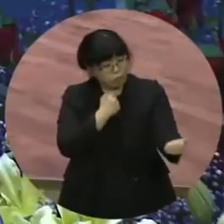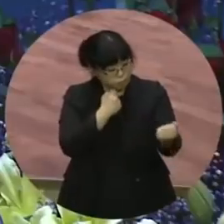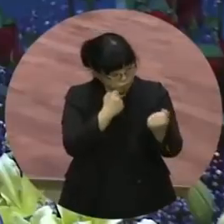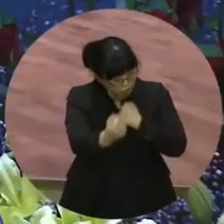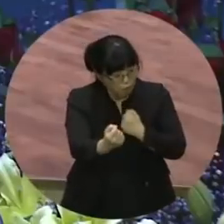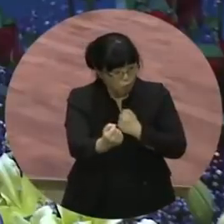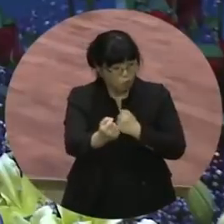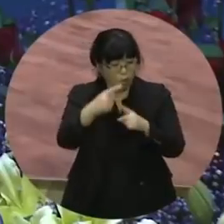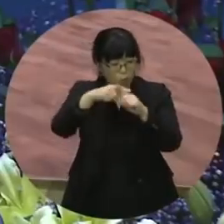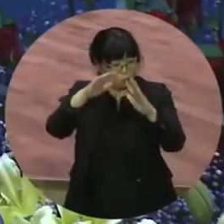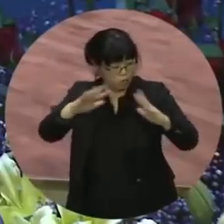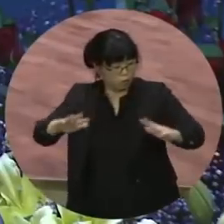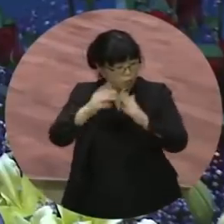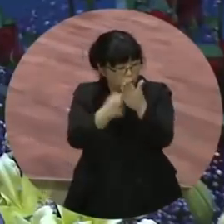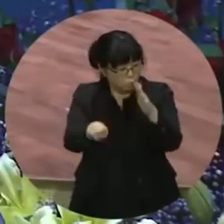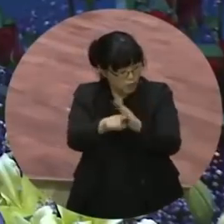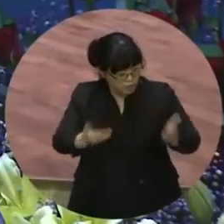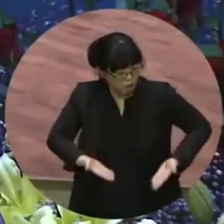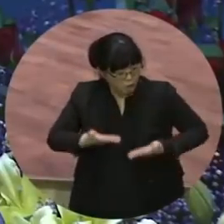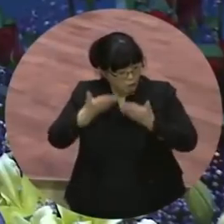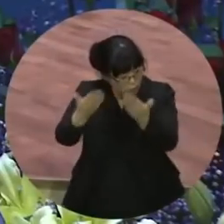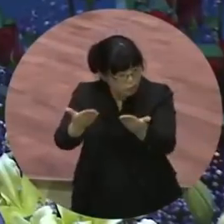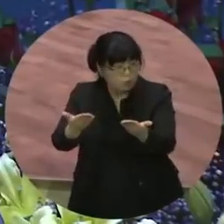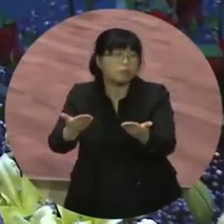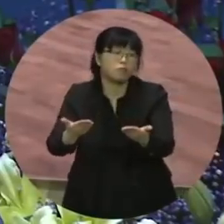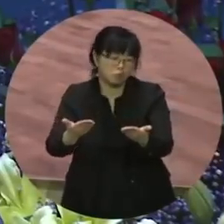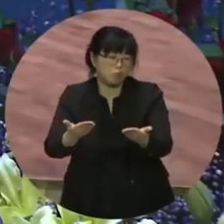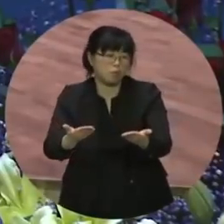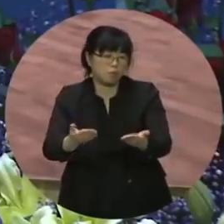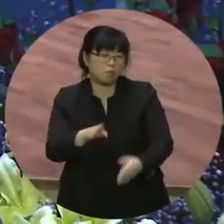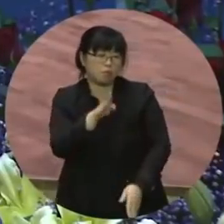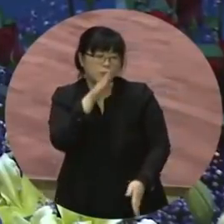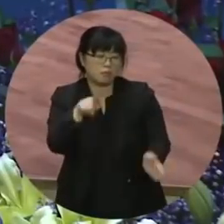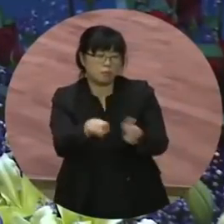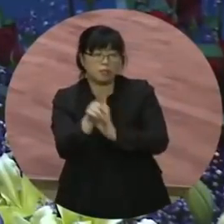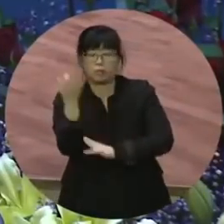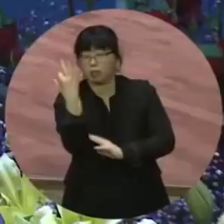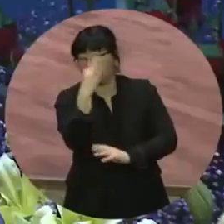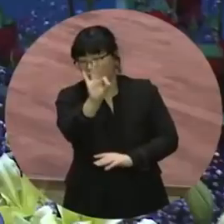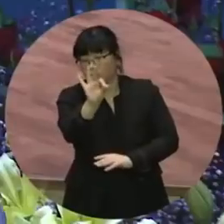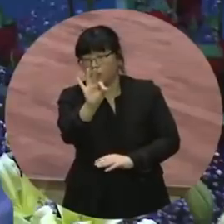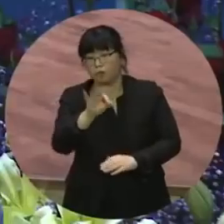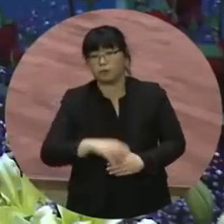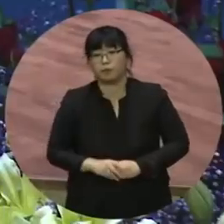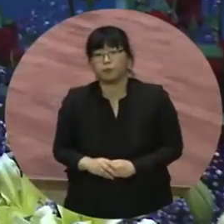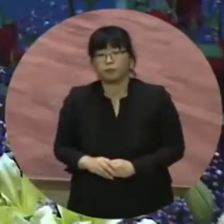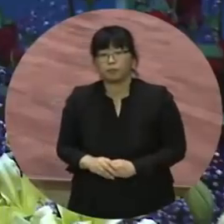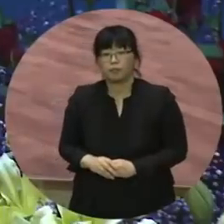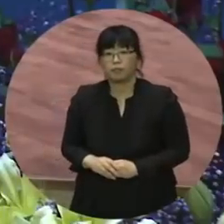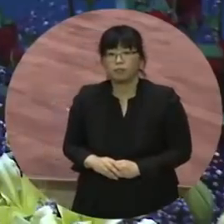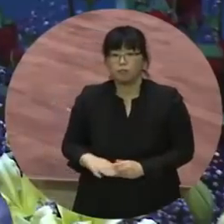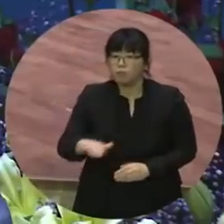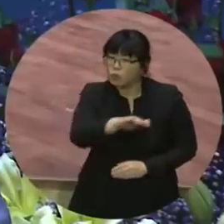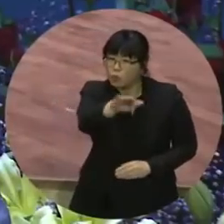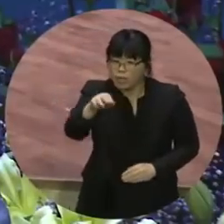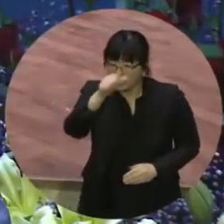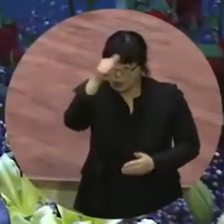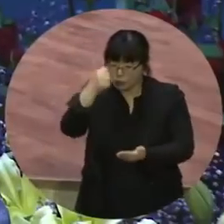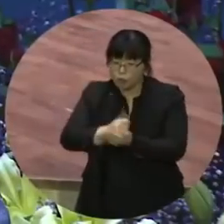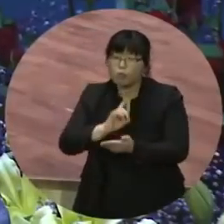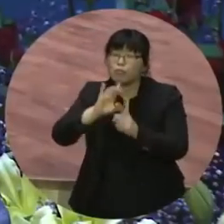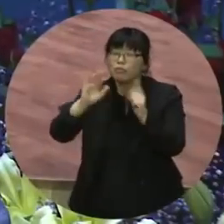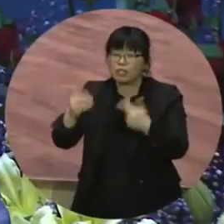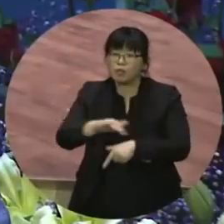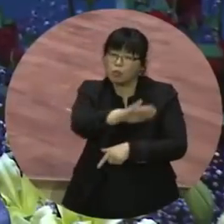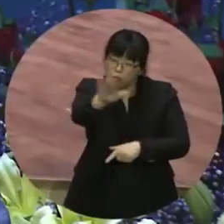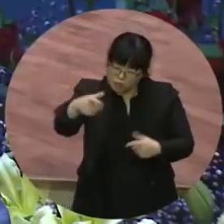받고 계시구나. 우리 교회는 싹 다 그래요. 너무 다 어렵고 힘들고 이런 상황 속에서도 이 일을 이루어가고